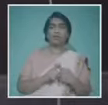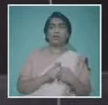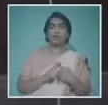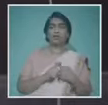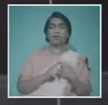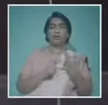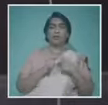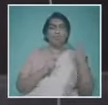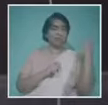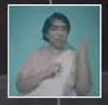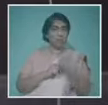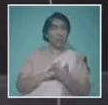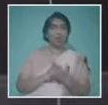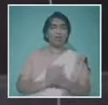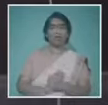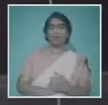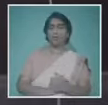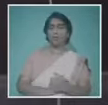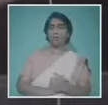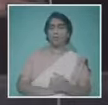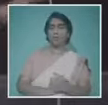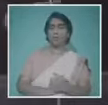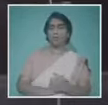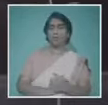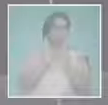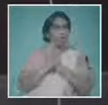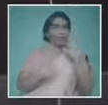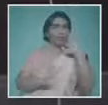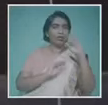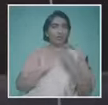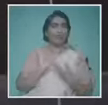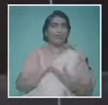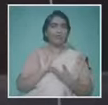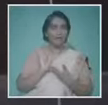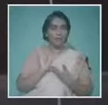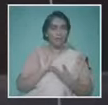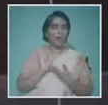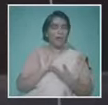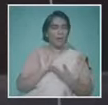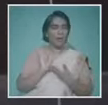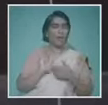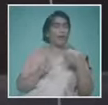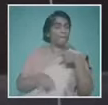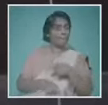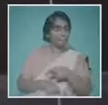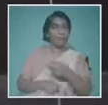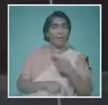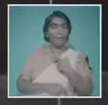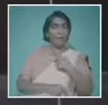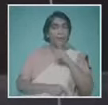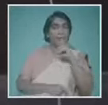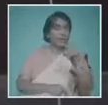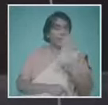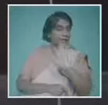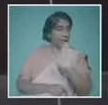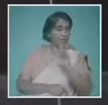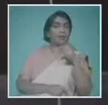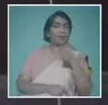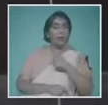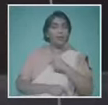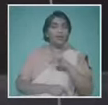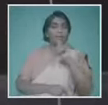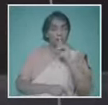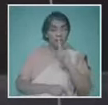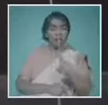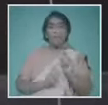ඩියුටි එක, ඔටෝමැටික් ඉන්ඩෙක්සේෂන් එක, මේ ඔක්කොම තියෙනවා. හරි. හැබැයි මෙතන මම කියන්නේ ඒක නෙමෙයි. මම